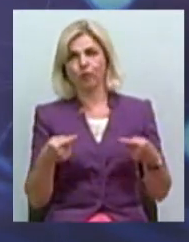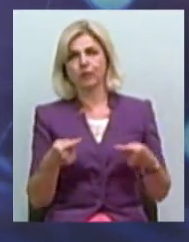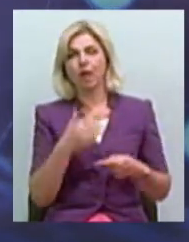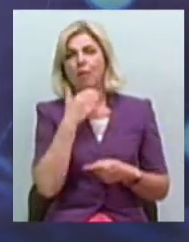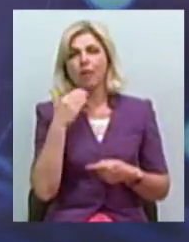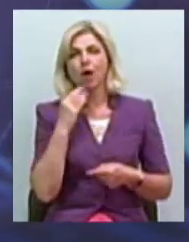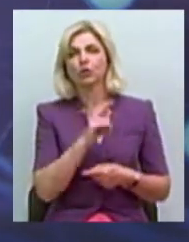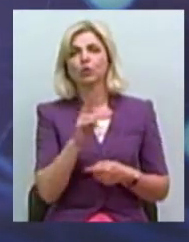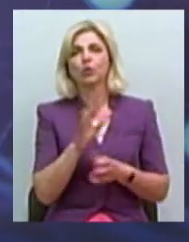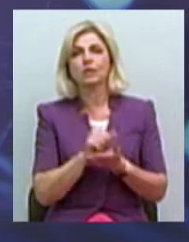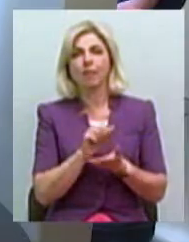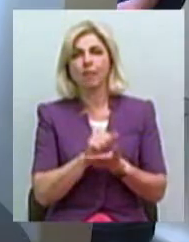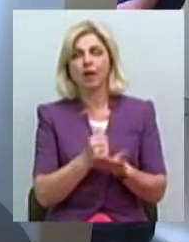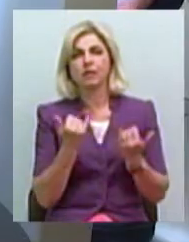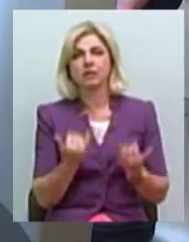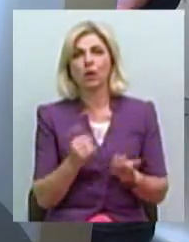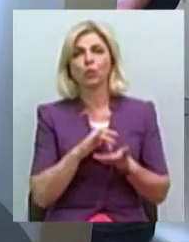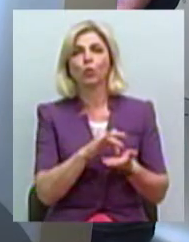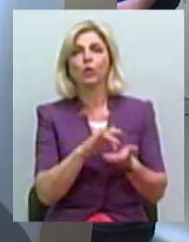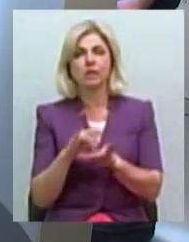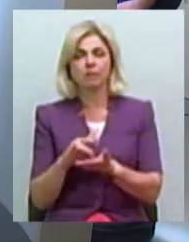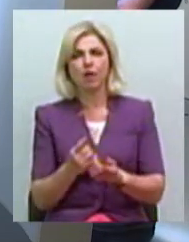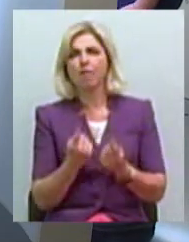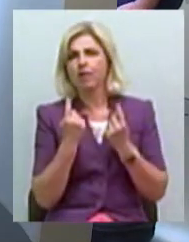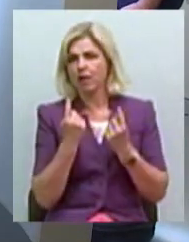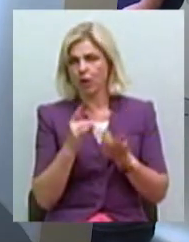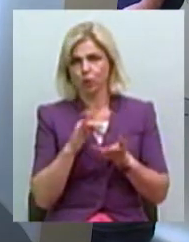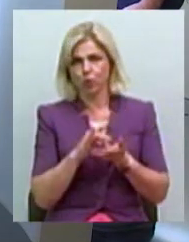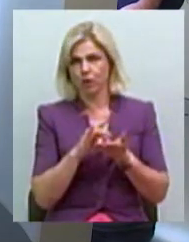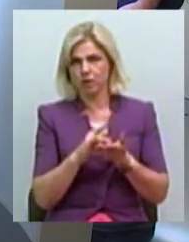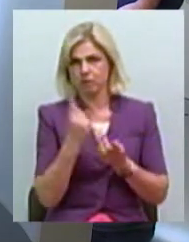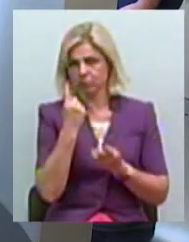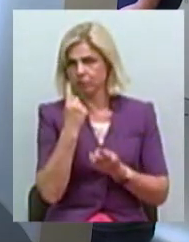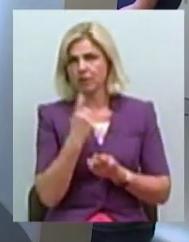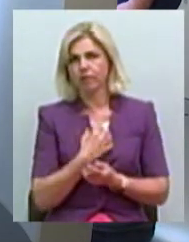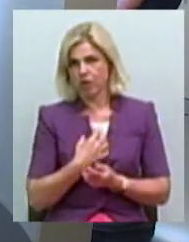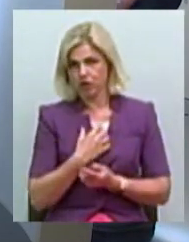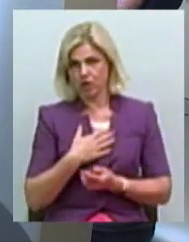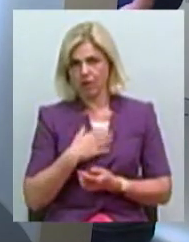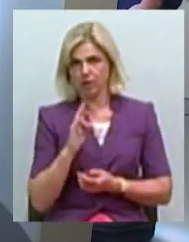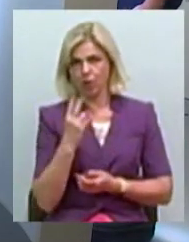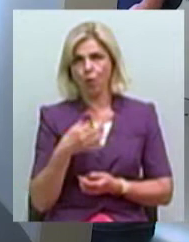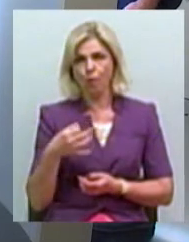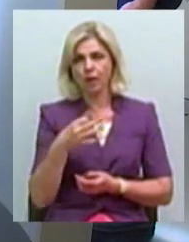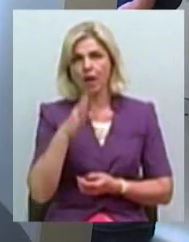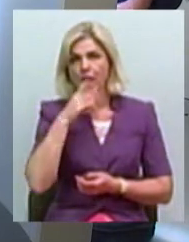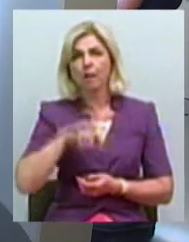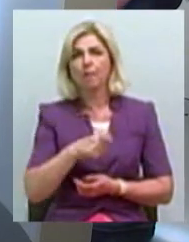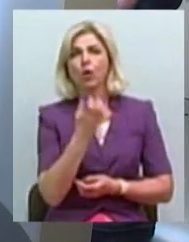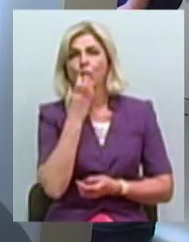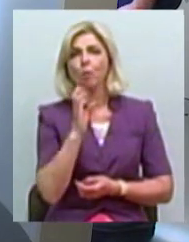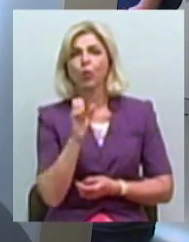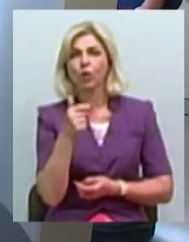займається зараз туризмом. Великий туристичний потенціал нашої Миколаївської області. Це річка Південний Буг із